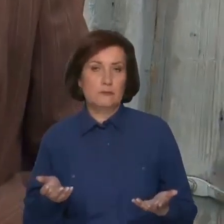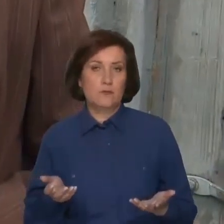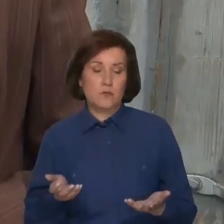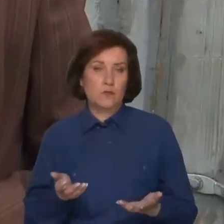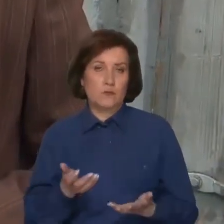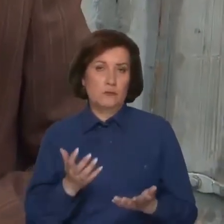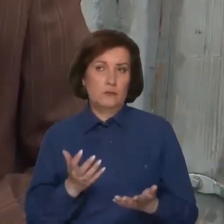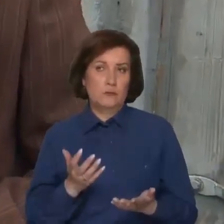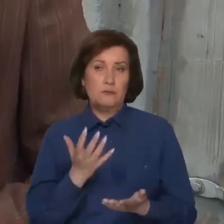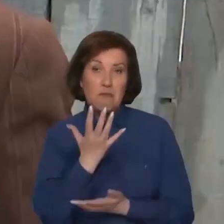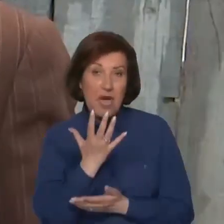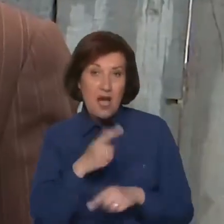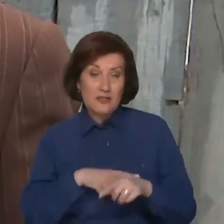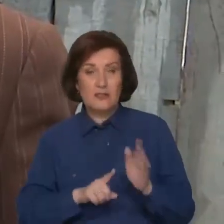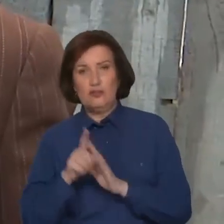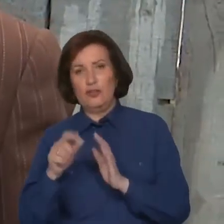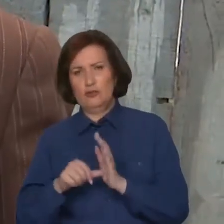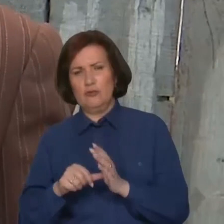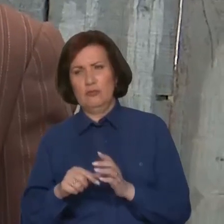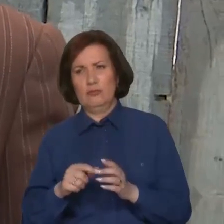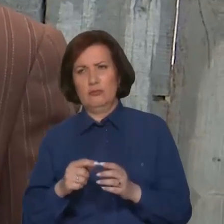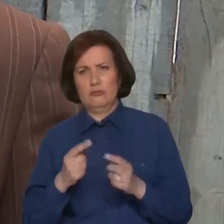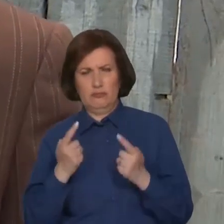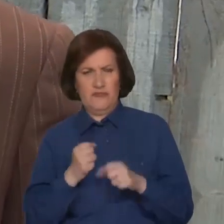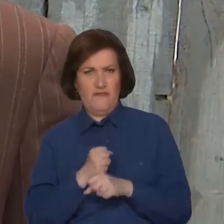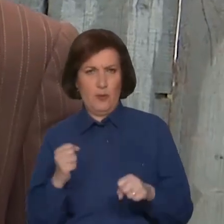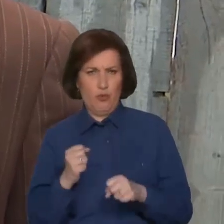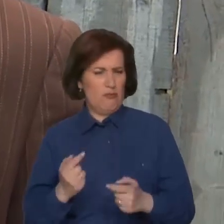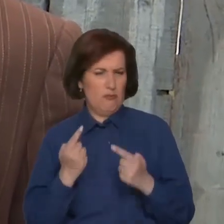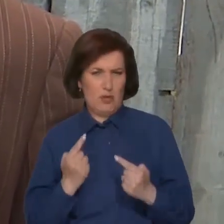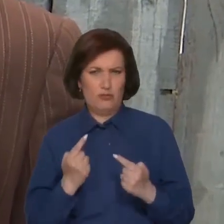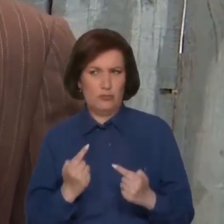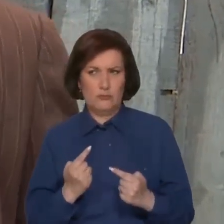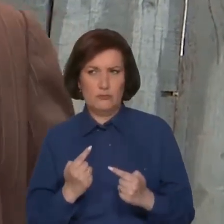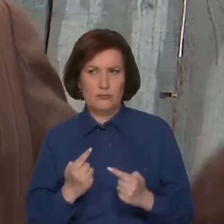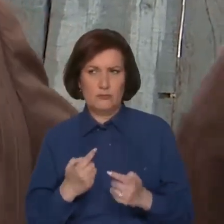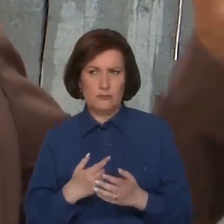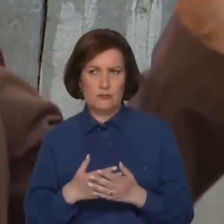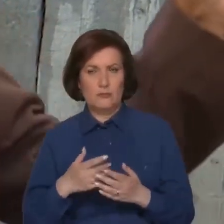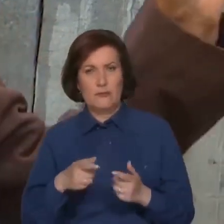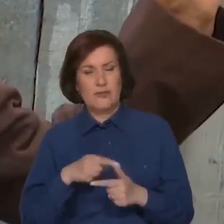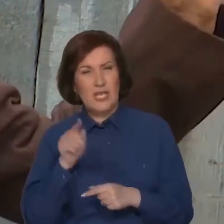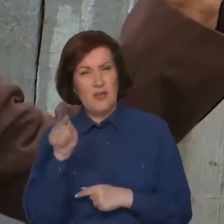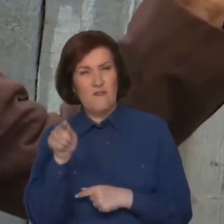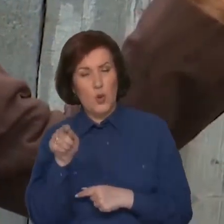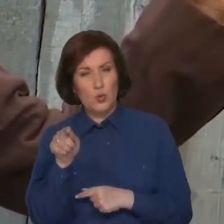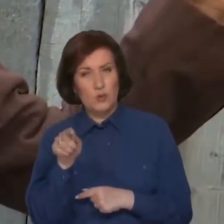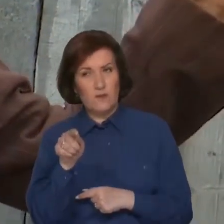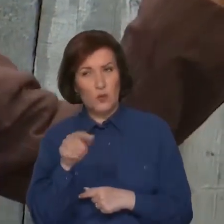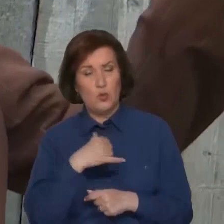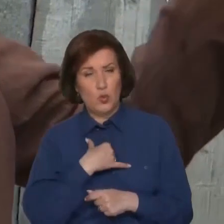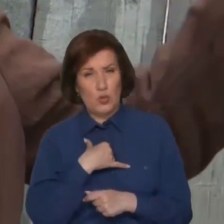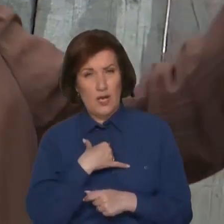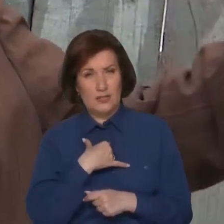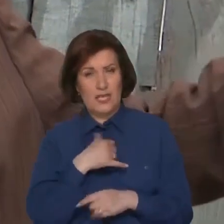ну, 5, начале 6-го. Більші вибухи, більші. А ну десь уже или вот тут вот. У нас,